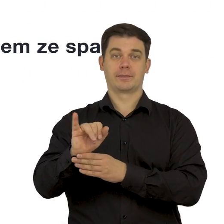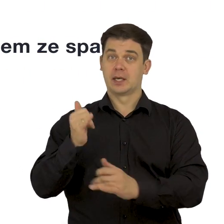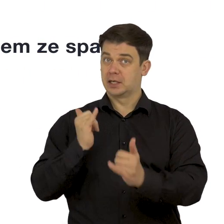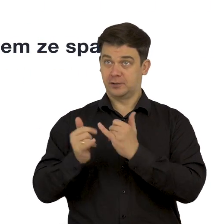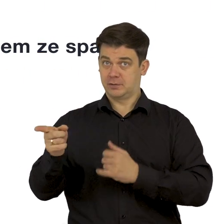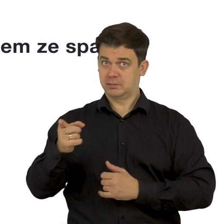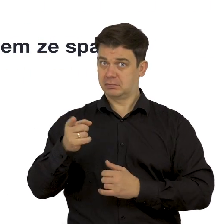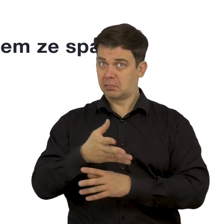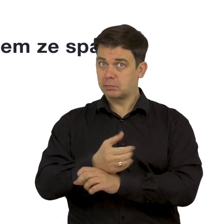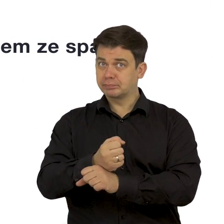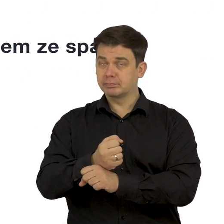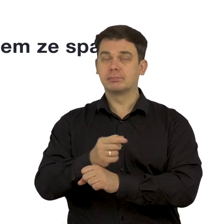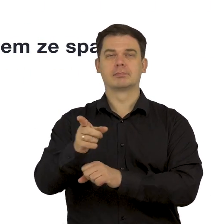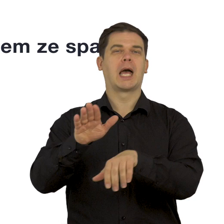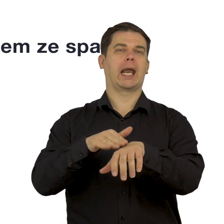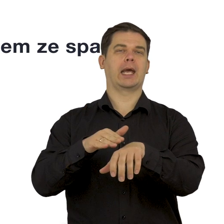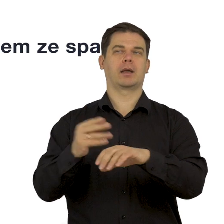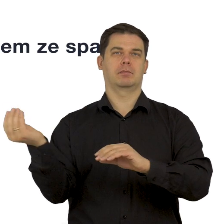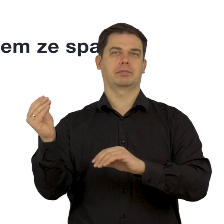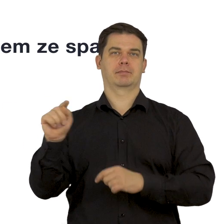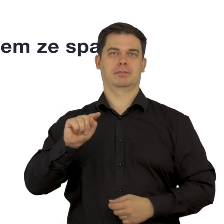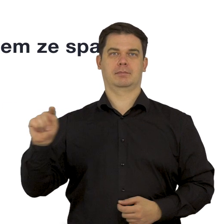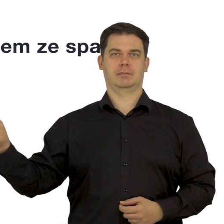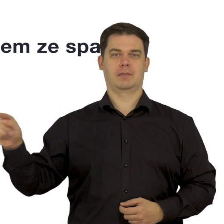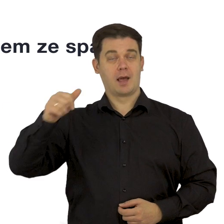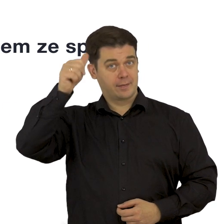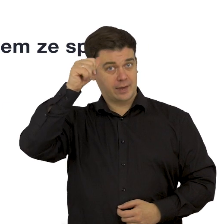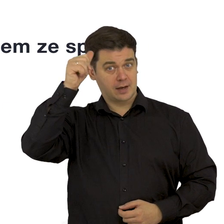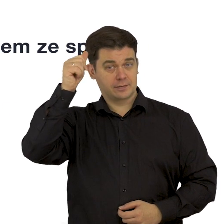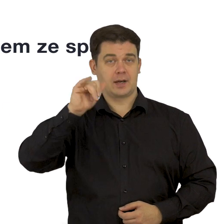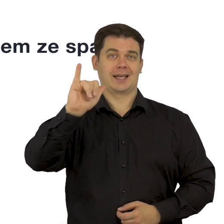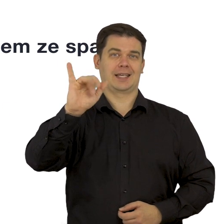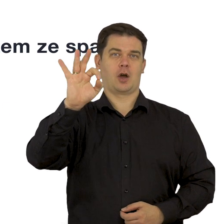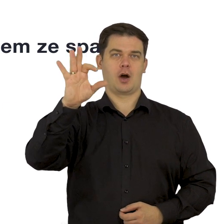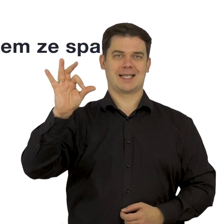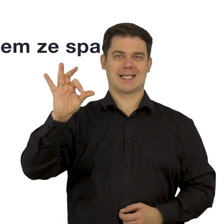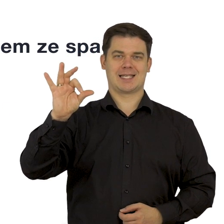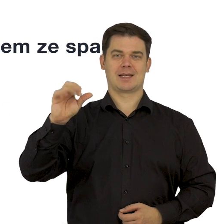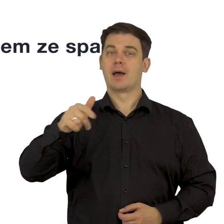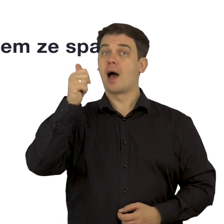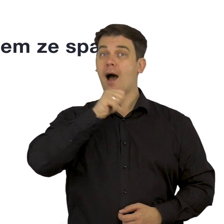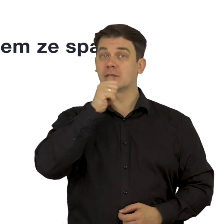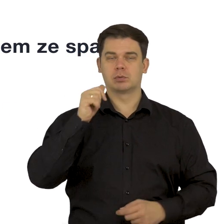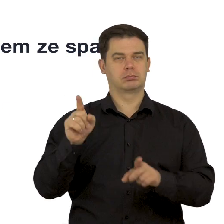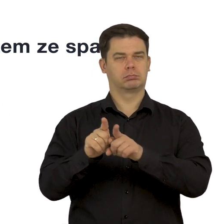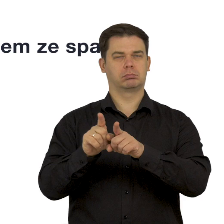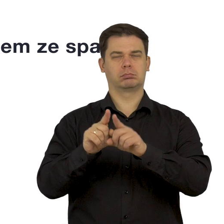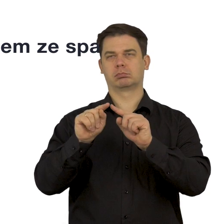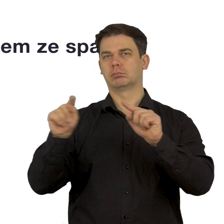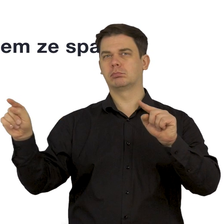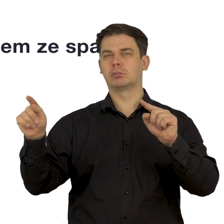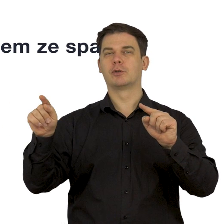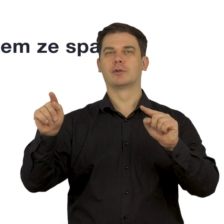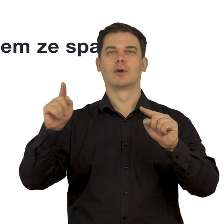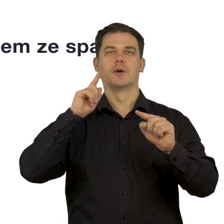Jeśli tego nie zrobił, zrób to ręcznie. Nazwa sieci zaczyna się od iOS. Hasło jest dokładnie takie samo, jak